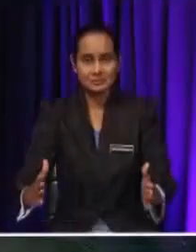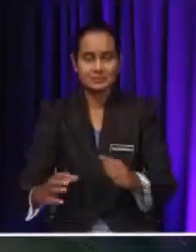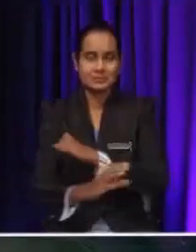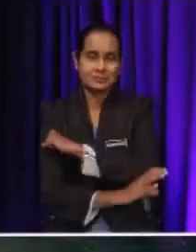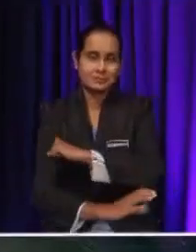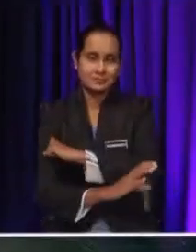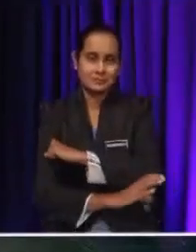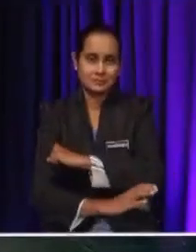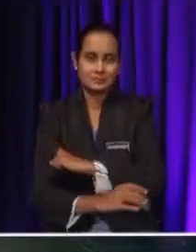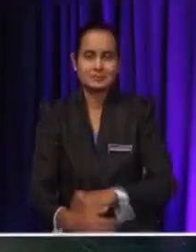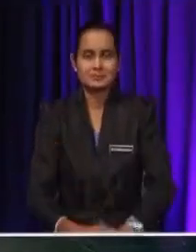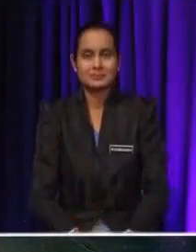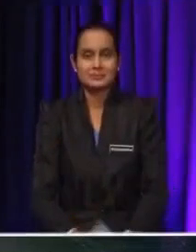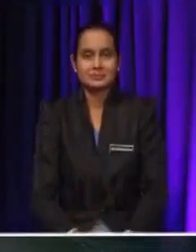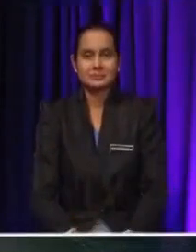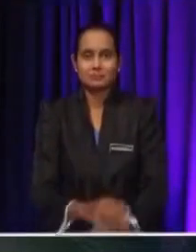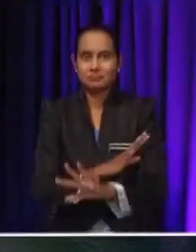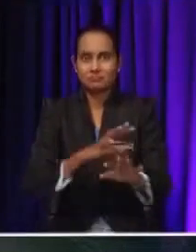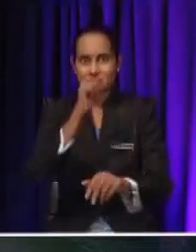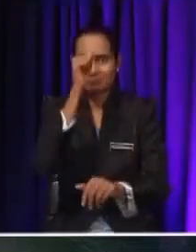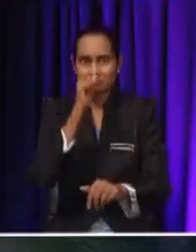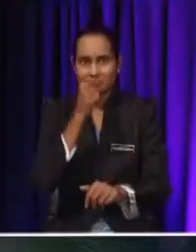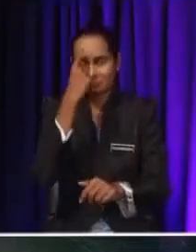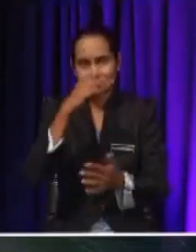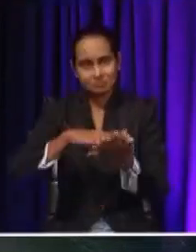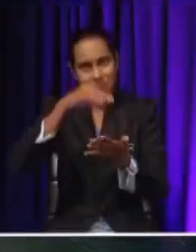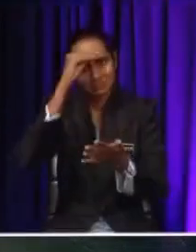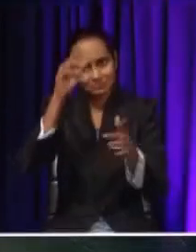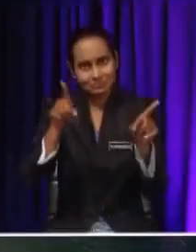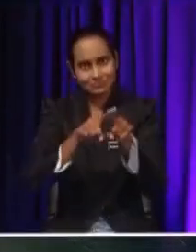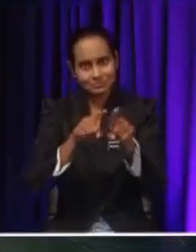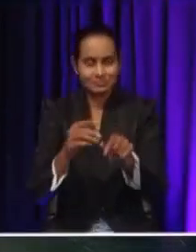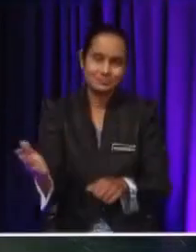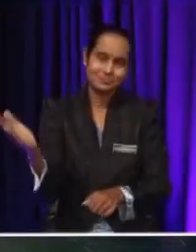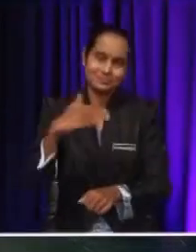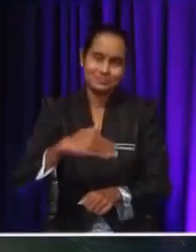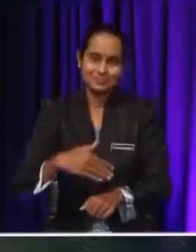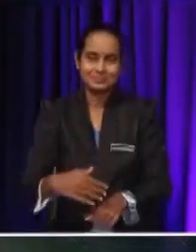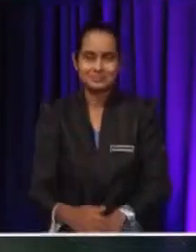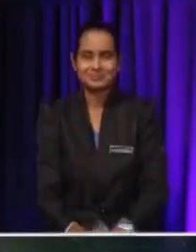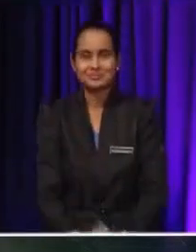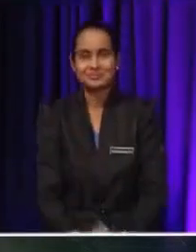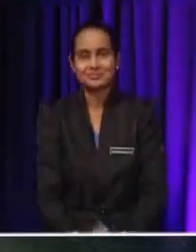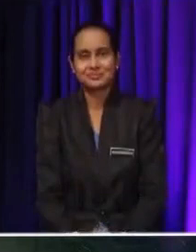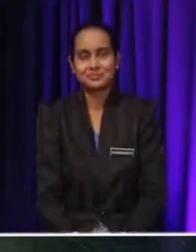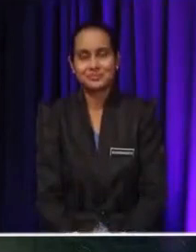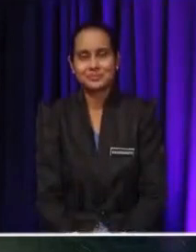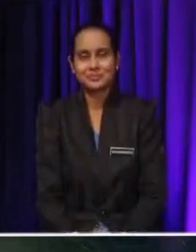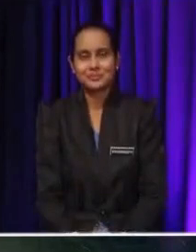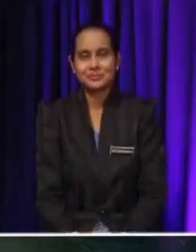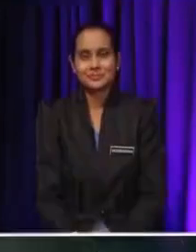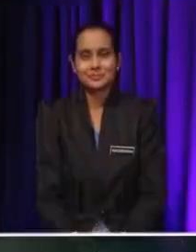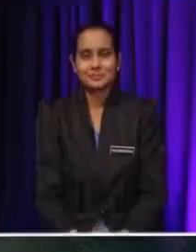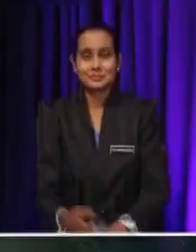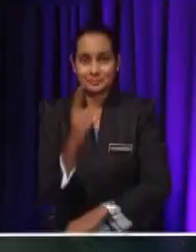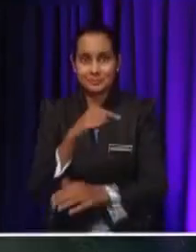sahabat untuk belajar bersama-sama Ayo kita mulai ke kelas kita bersama dengan Cik guling dah Terima kasih Akmal